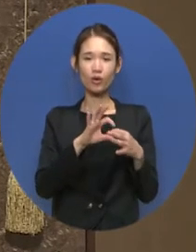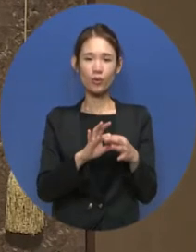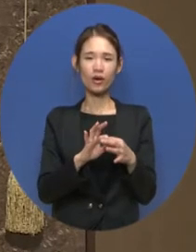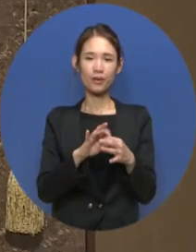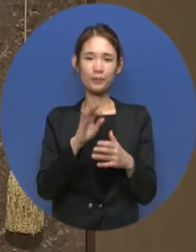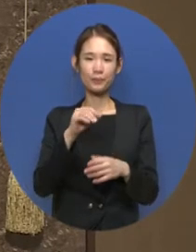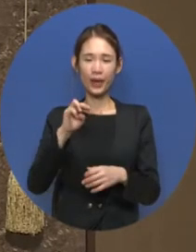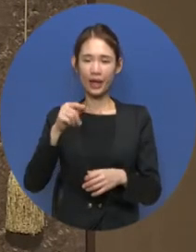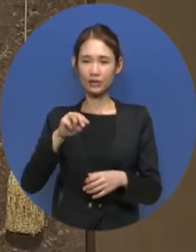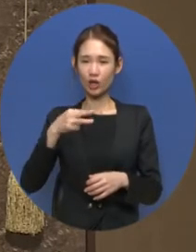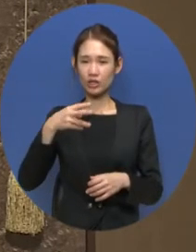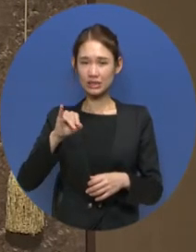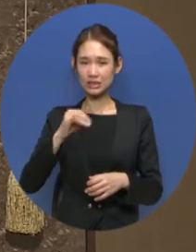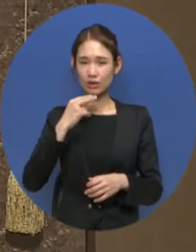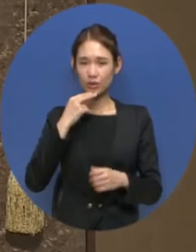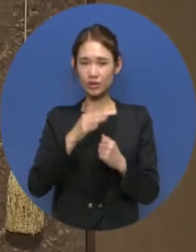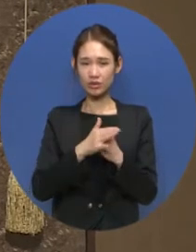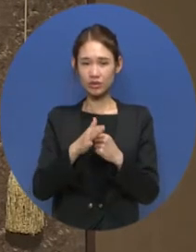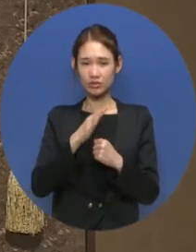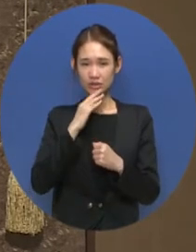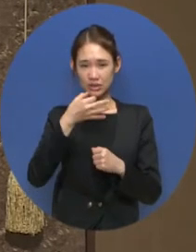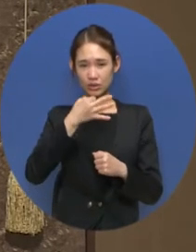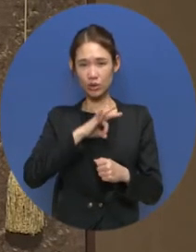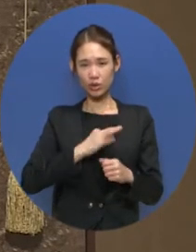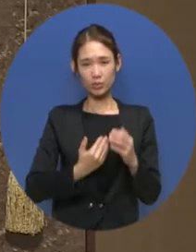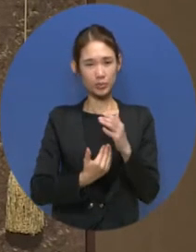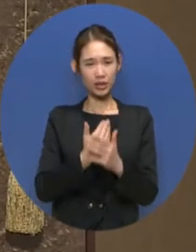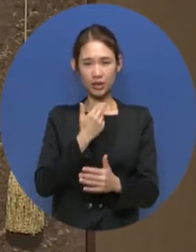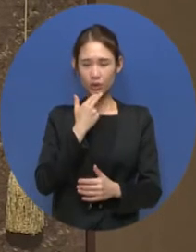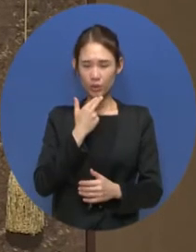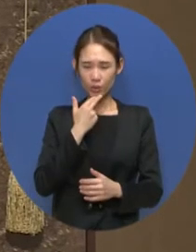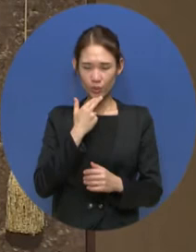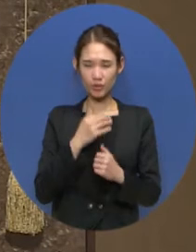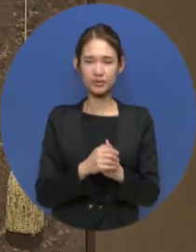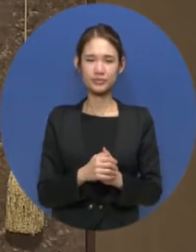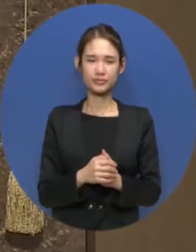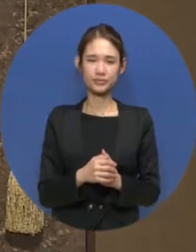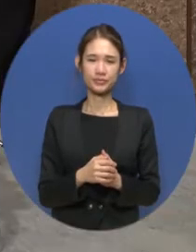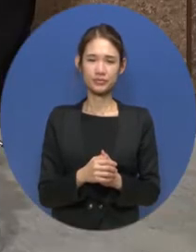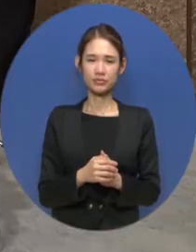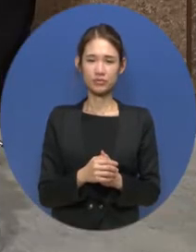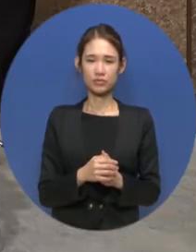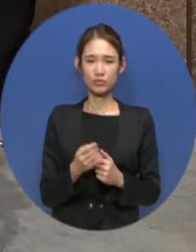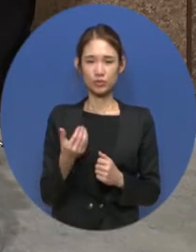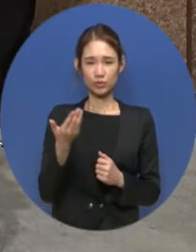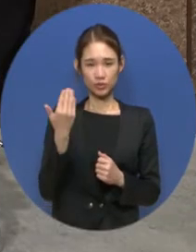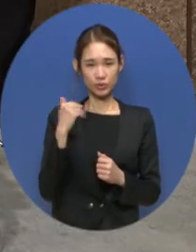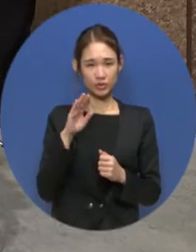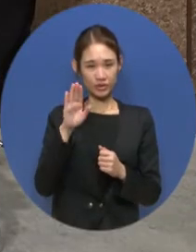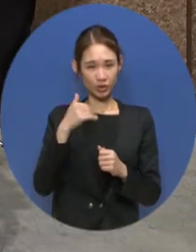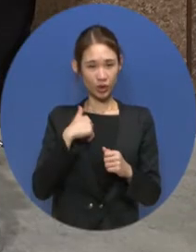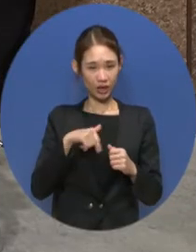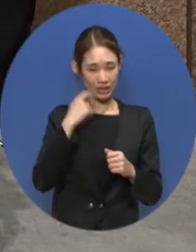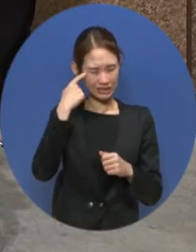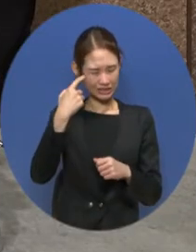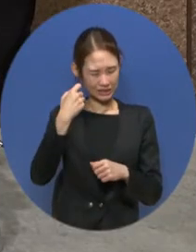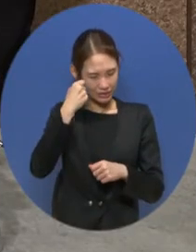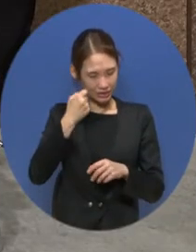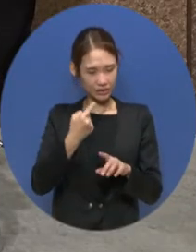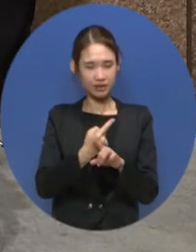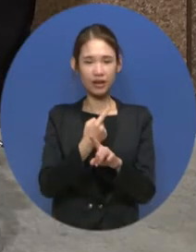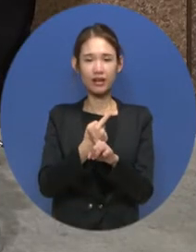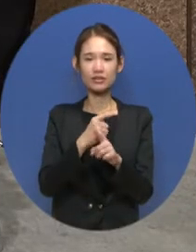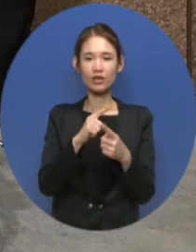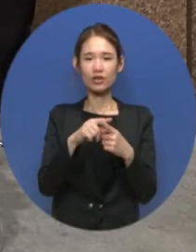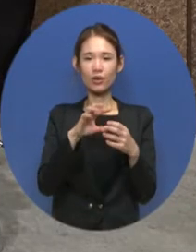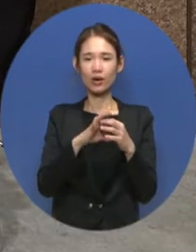없기 때문에 사실 뭐 크게 효력을 발생을 하고 있지는 않습니다. 네. 근데 앞서서도 저희가 이제 인식 개선에